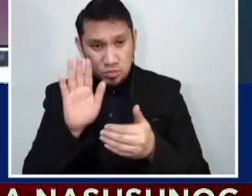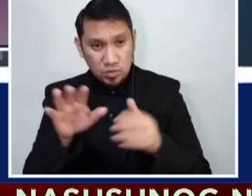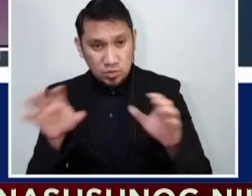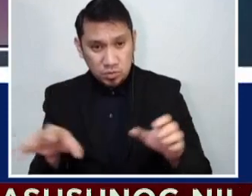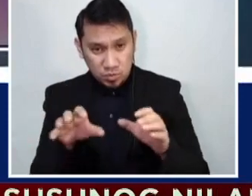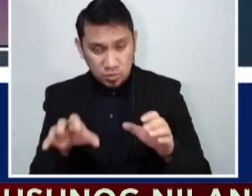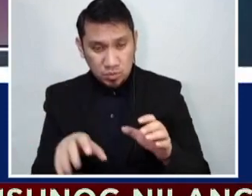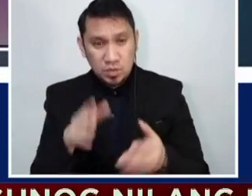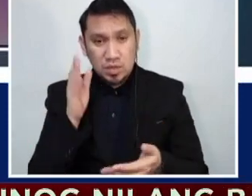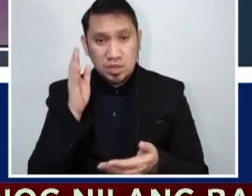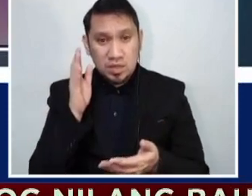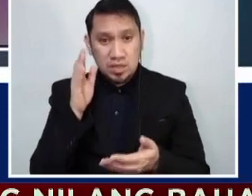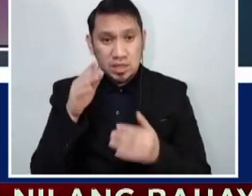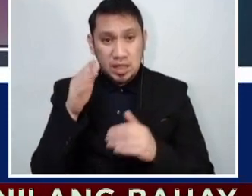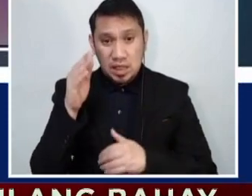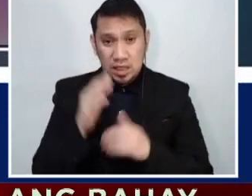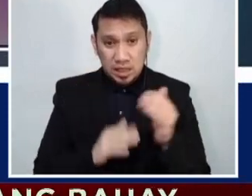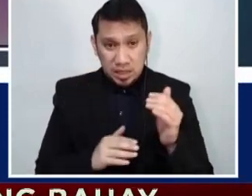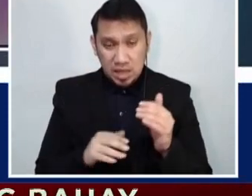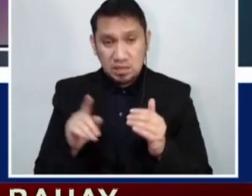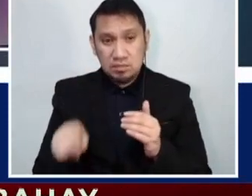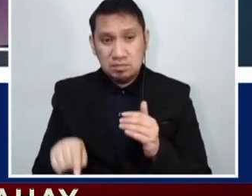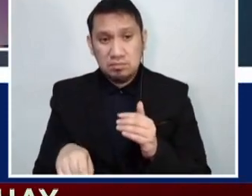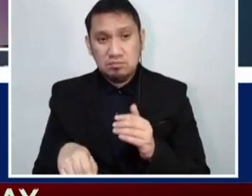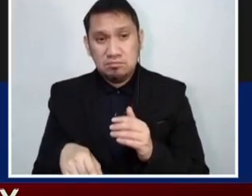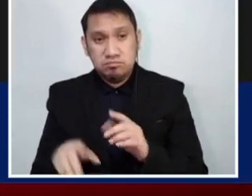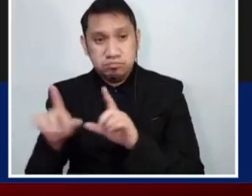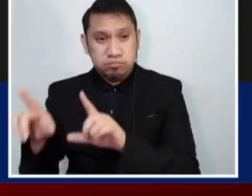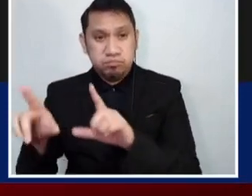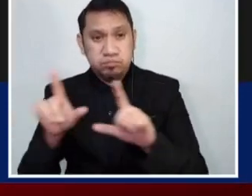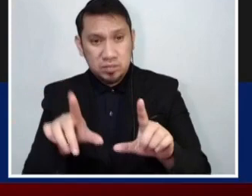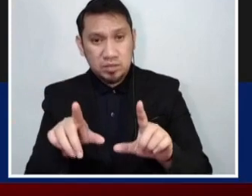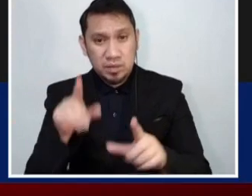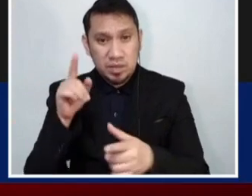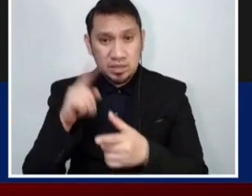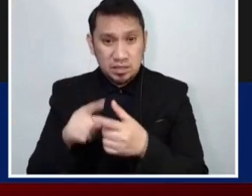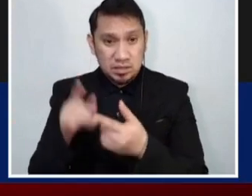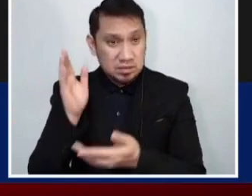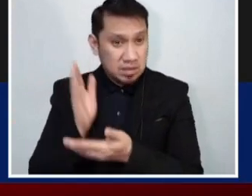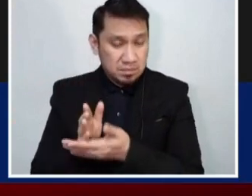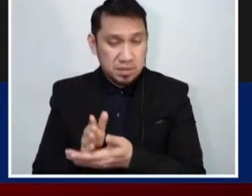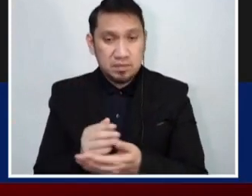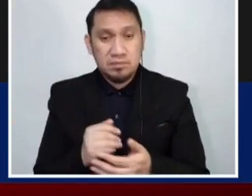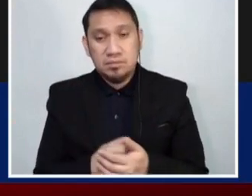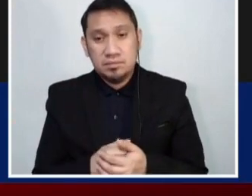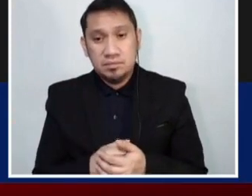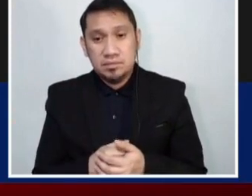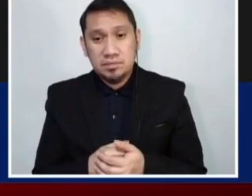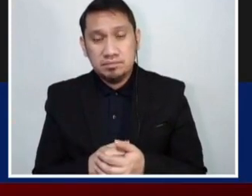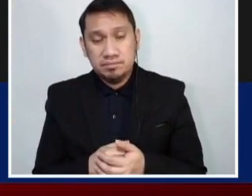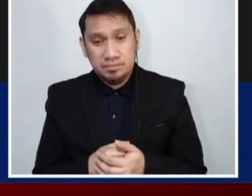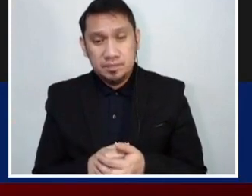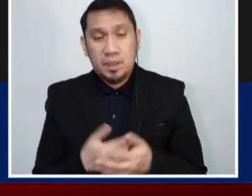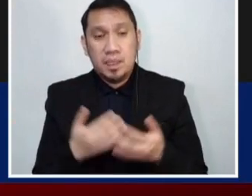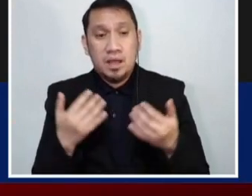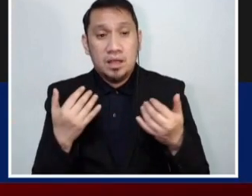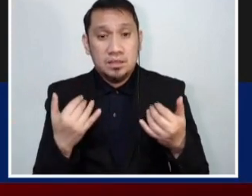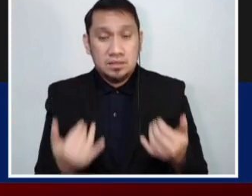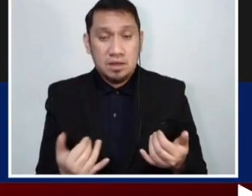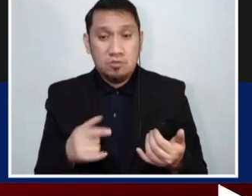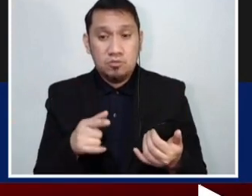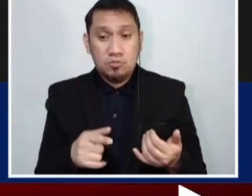in there at the first instance of violation and stopping everything cold. Pero sa mga desidido namang formal na